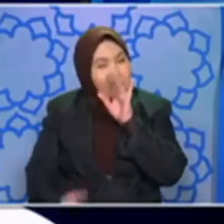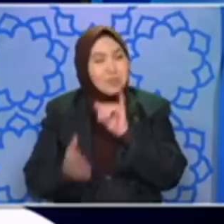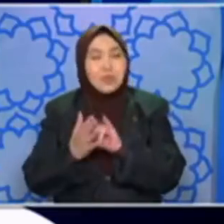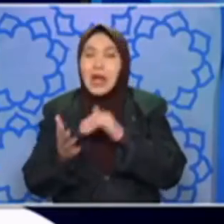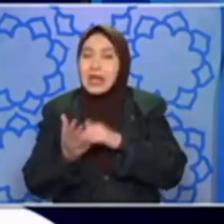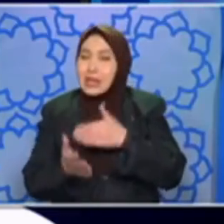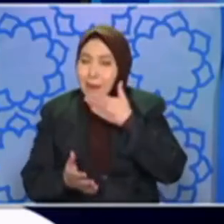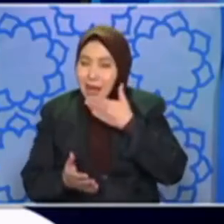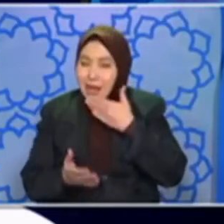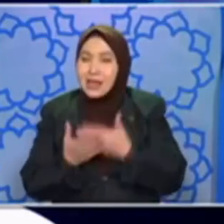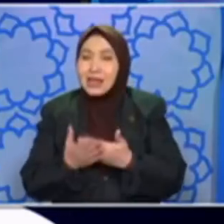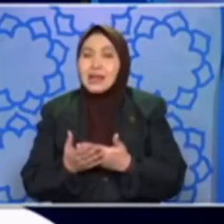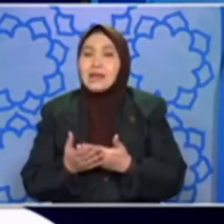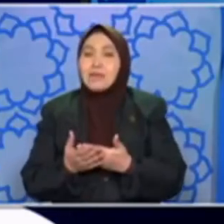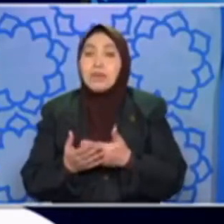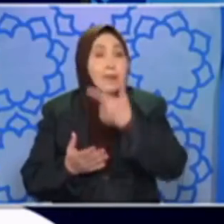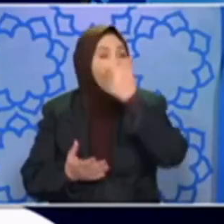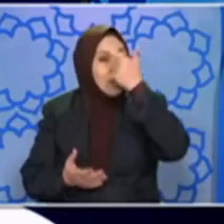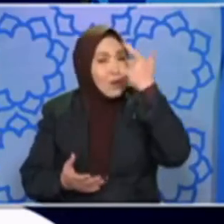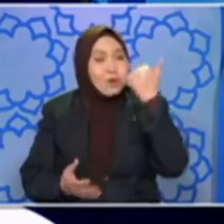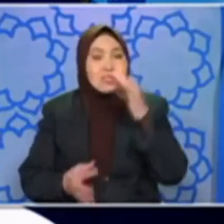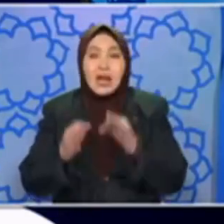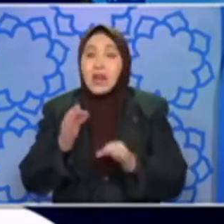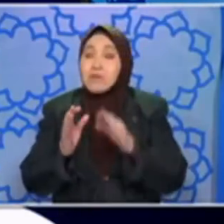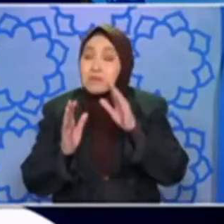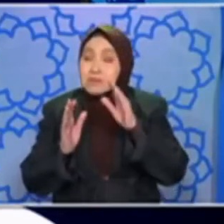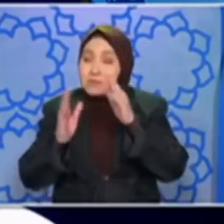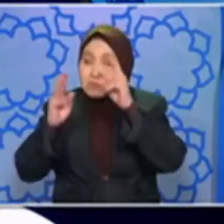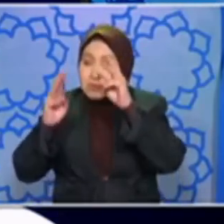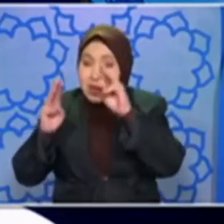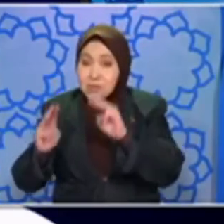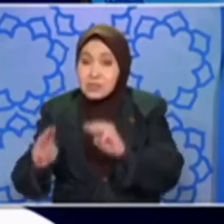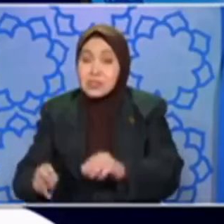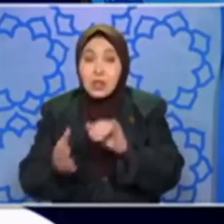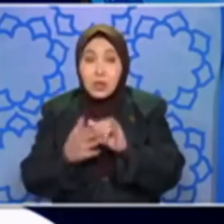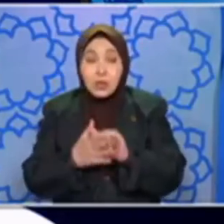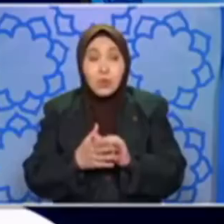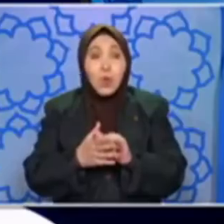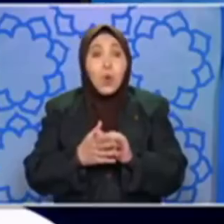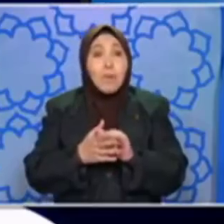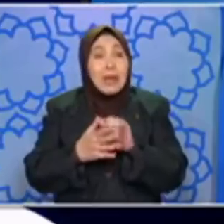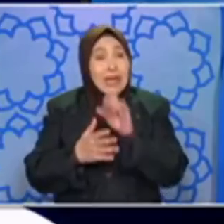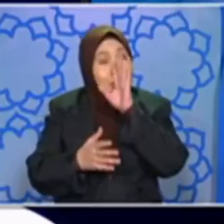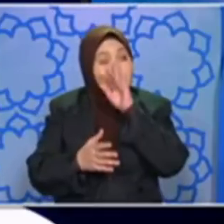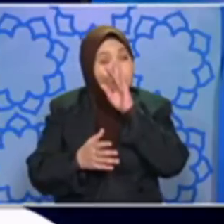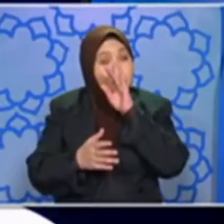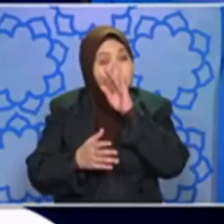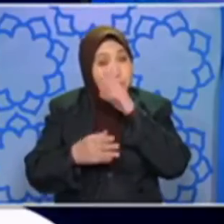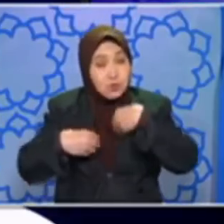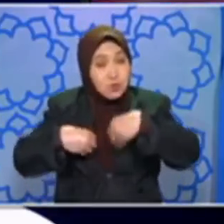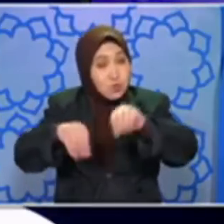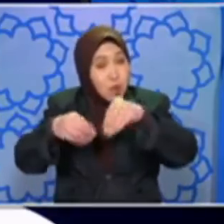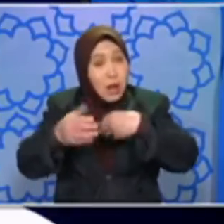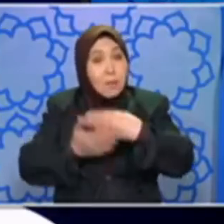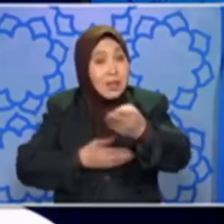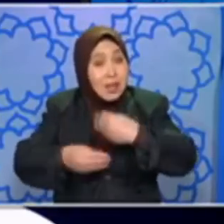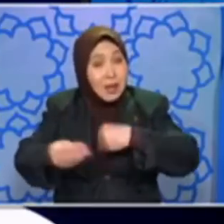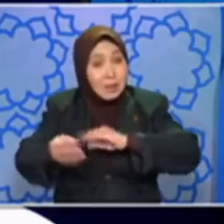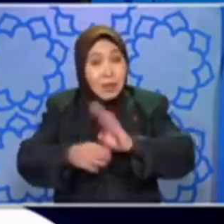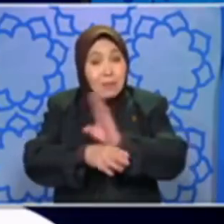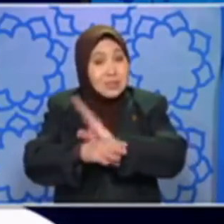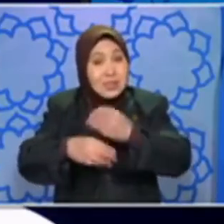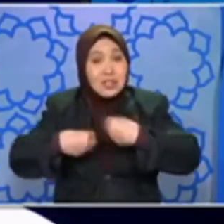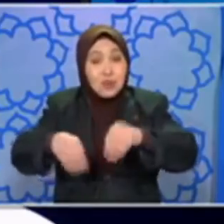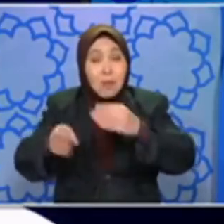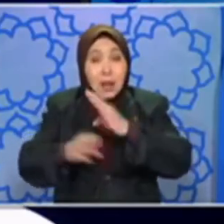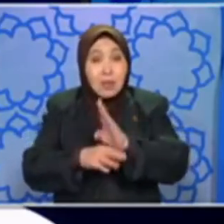wa ahsanu ta'wila, kerana kalau seseorang itu tipu dalam berjual beli, lambat hantar, ya, kadang-kadang dah jual Ustaz ya,